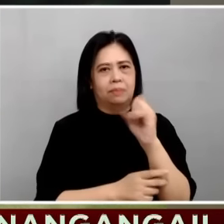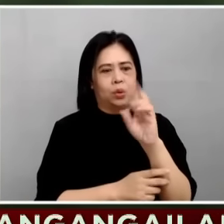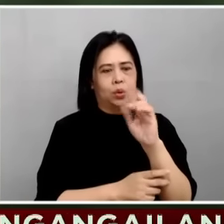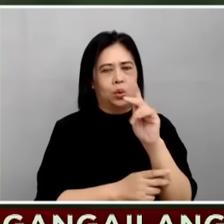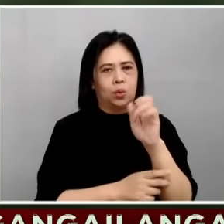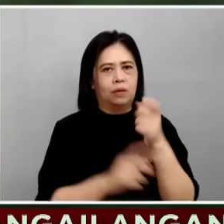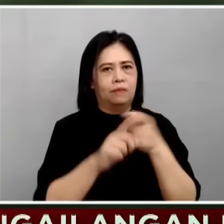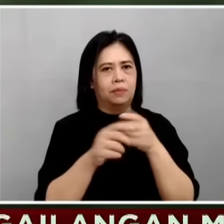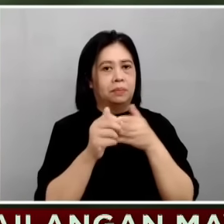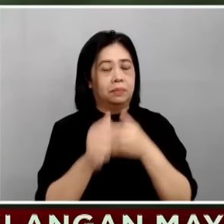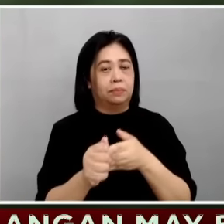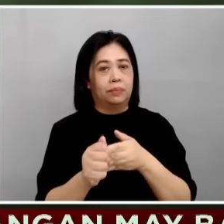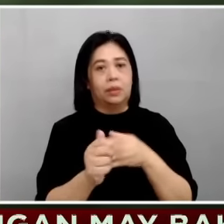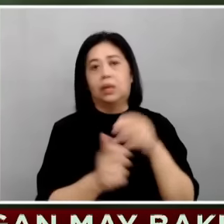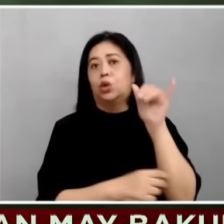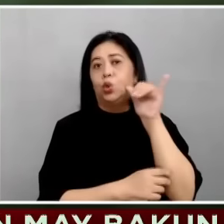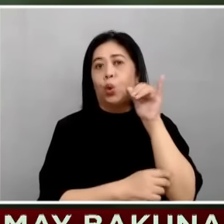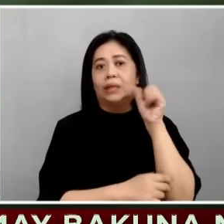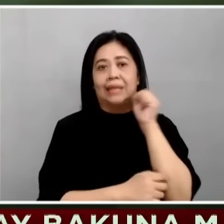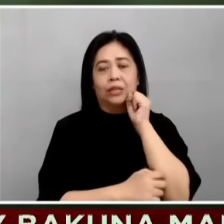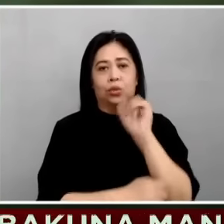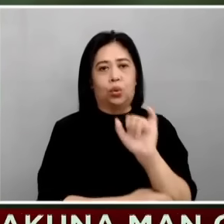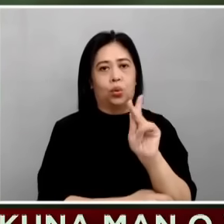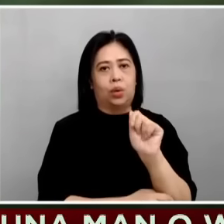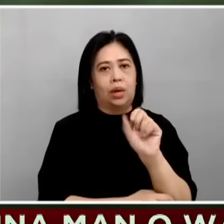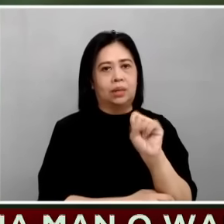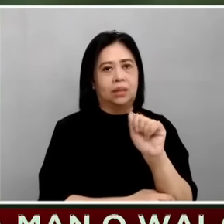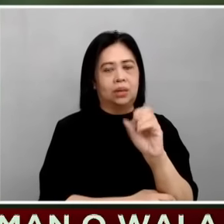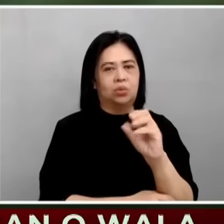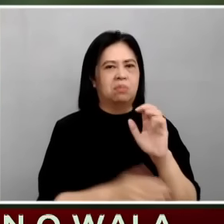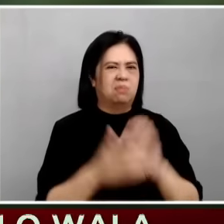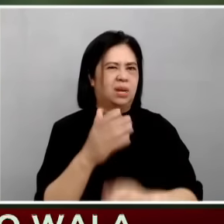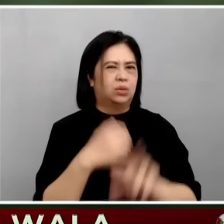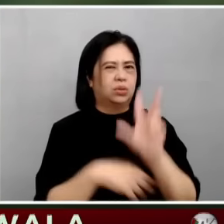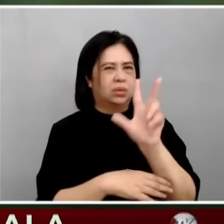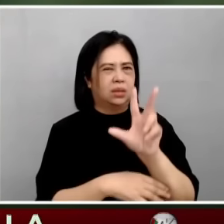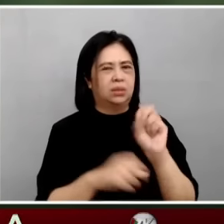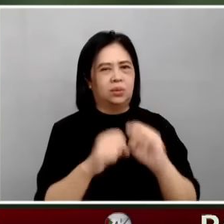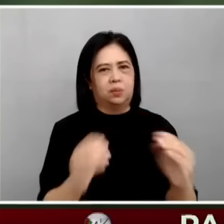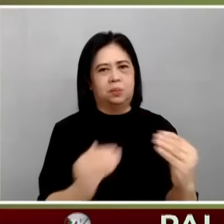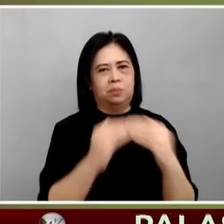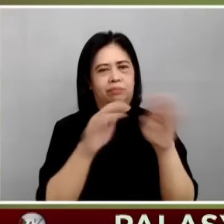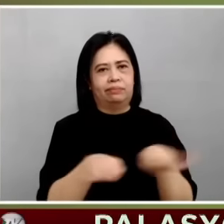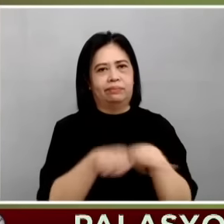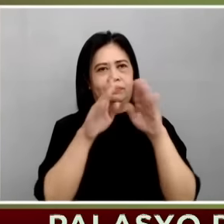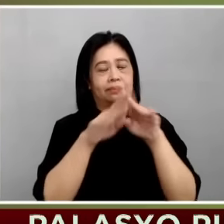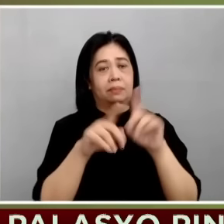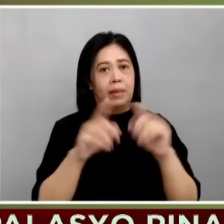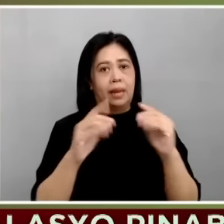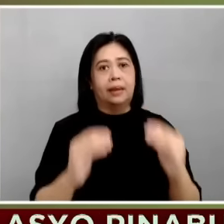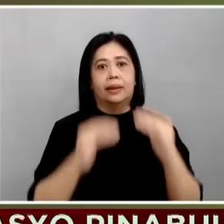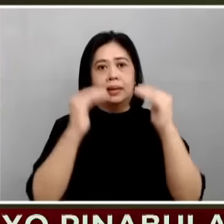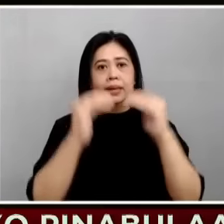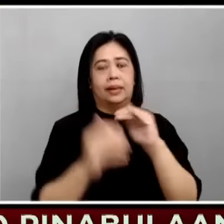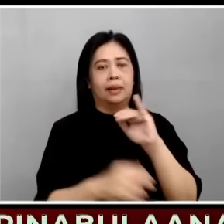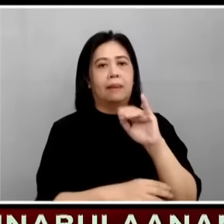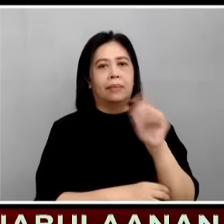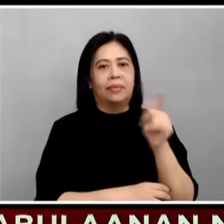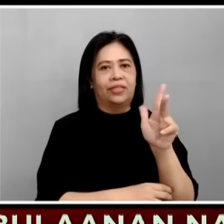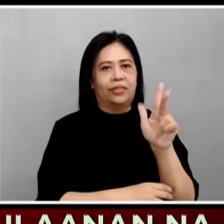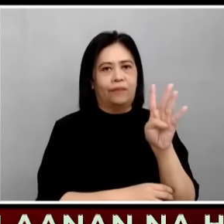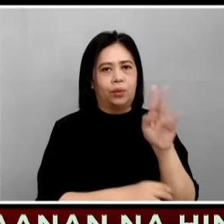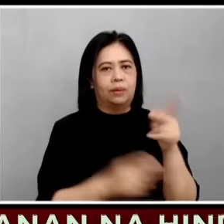leader. Si Yuka Saso, good round ngayon. Minus 3 score, kaya nasa even par at umakyat sa joint 34th place.